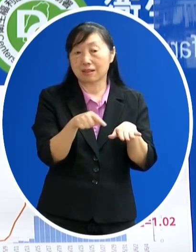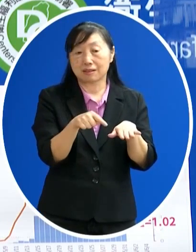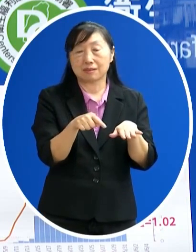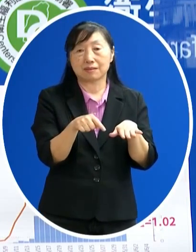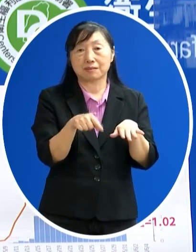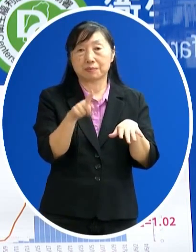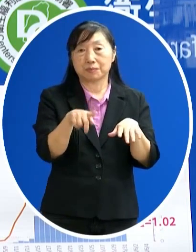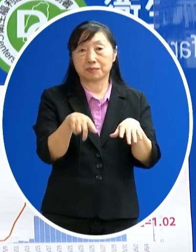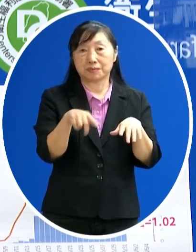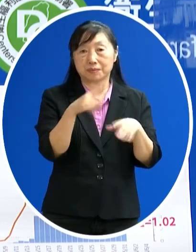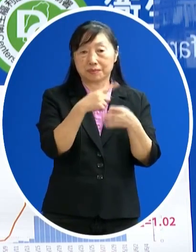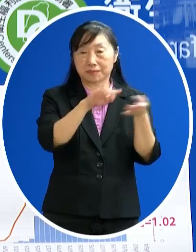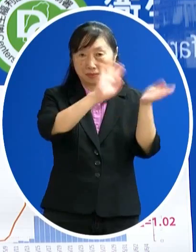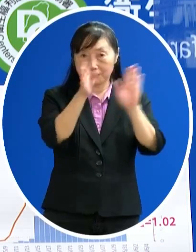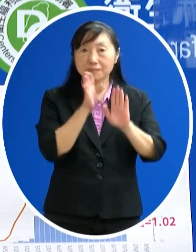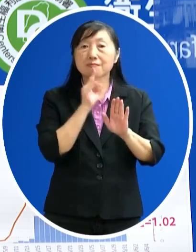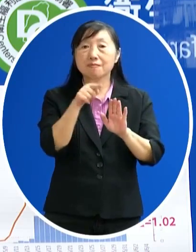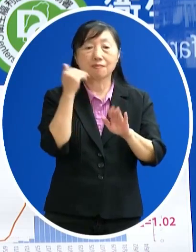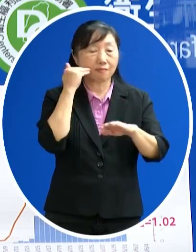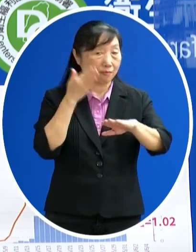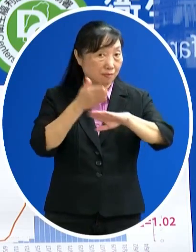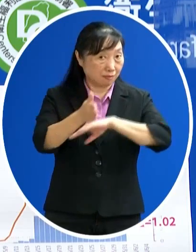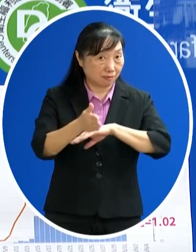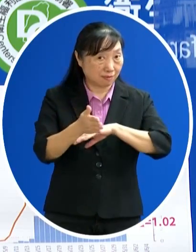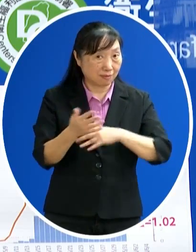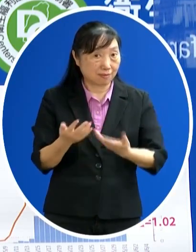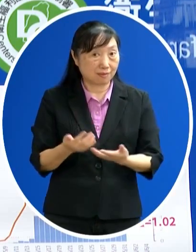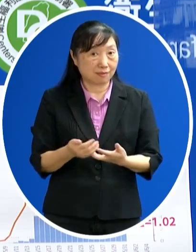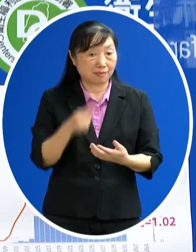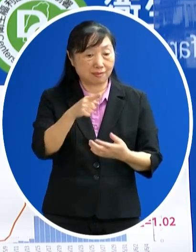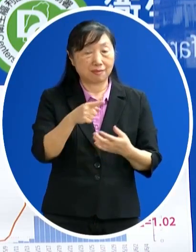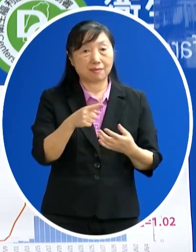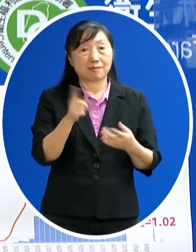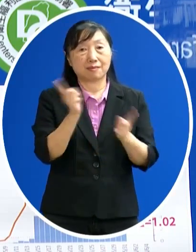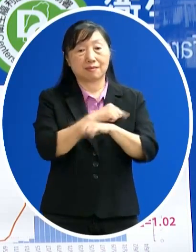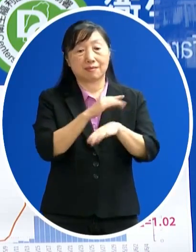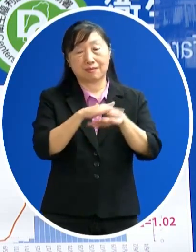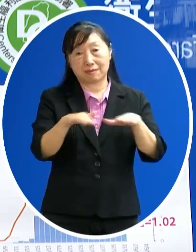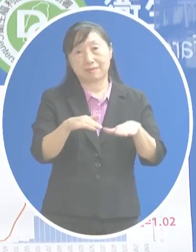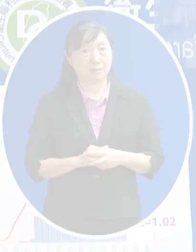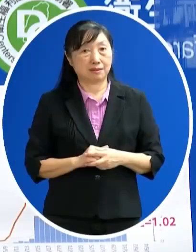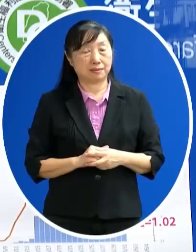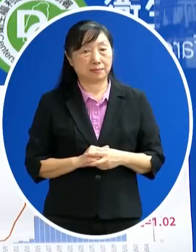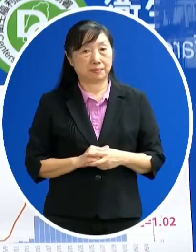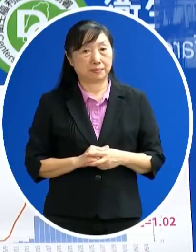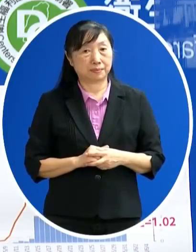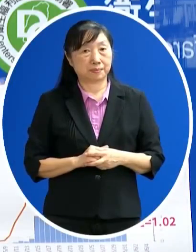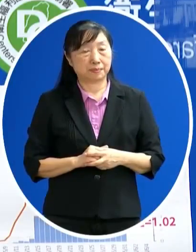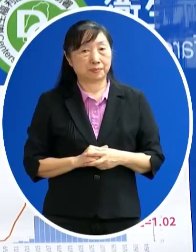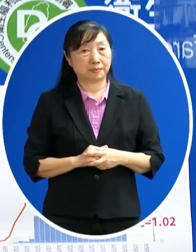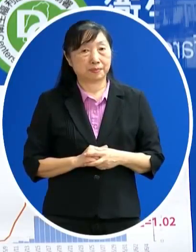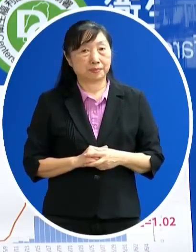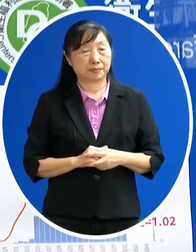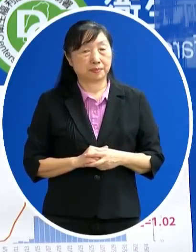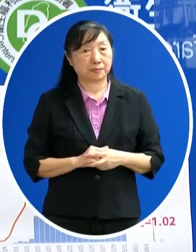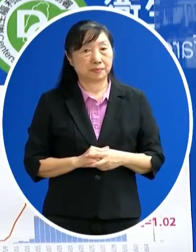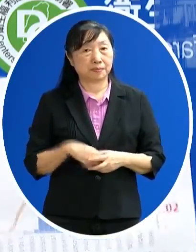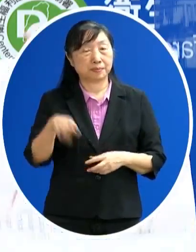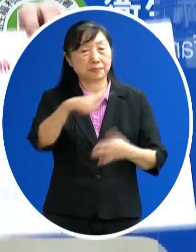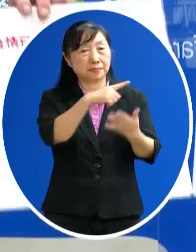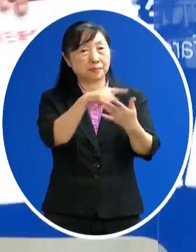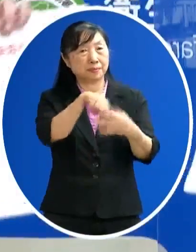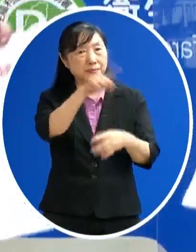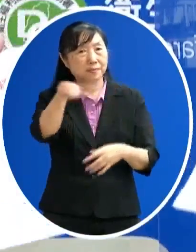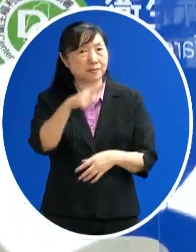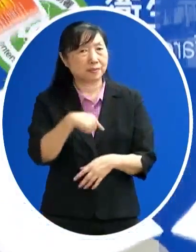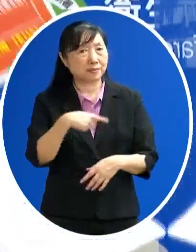样的规模如果能够通过的话，好，那安全性就不会有问题。然后也看看都大家都在讲，就是